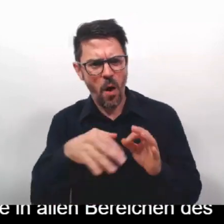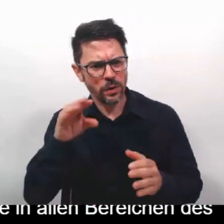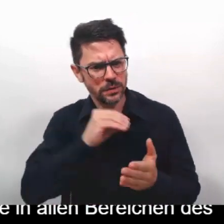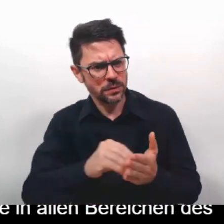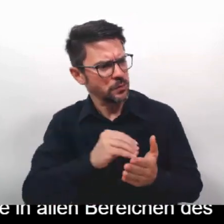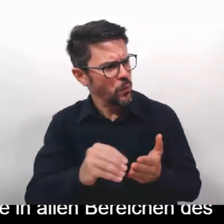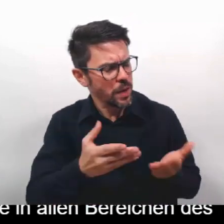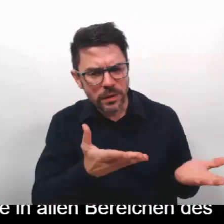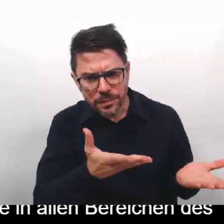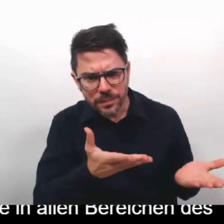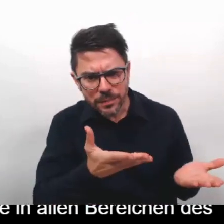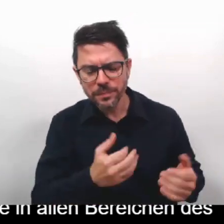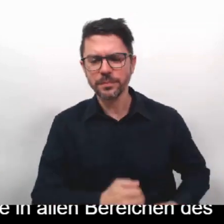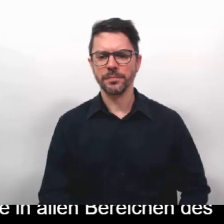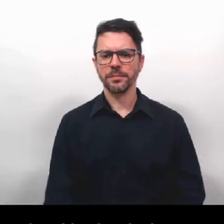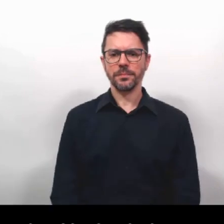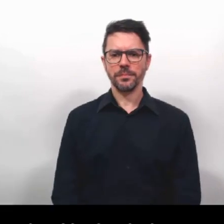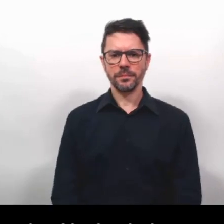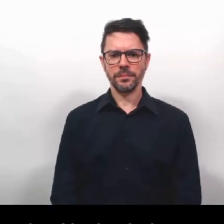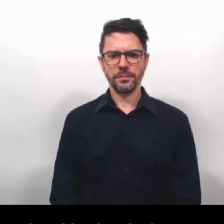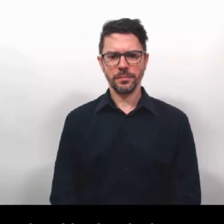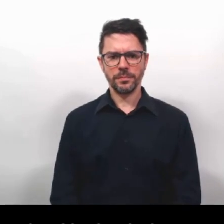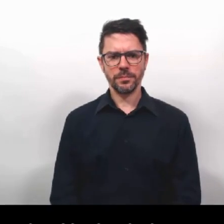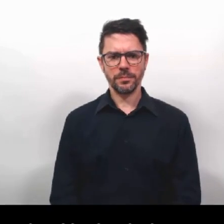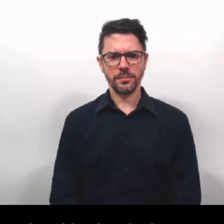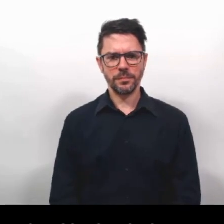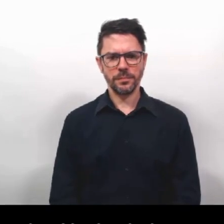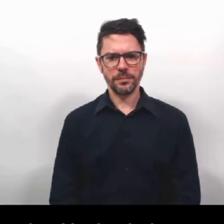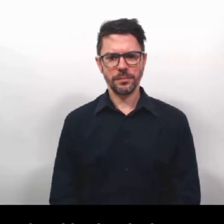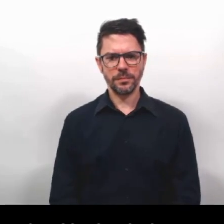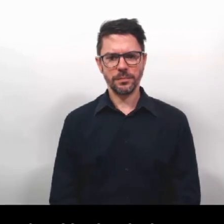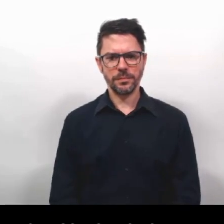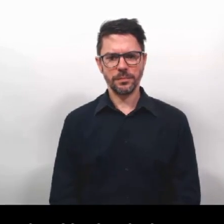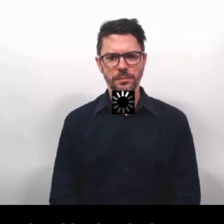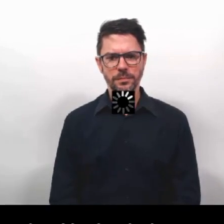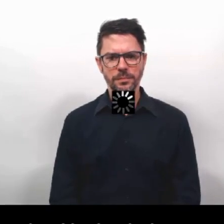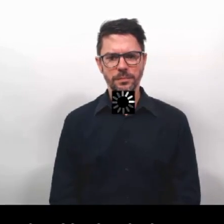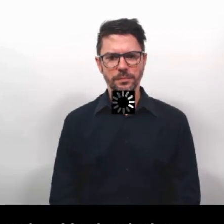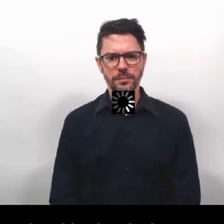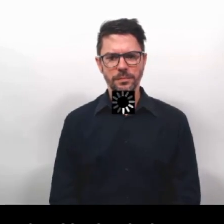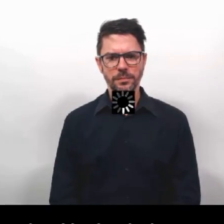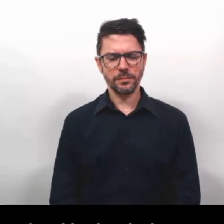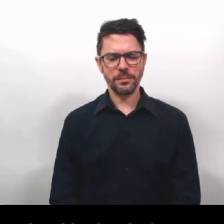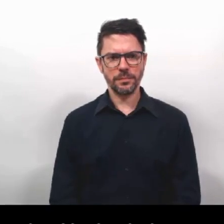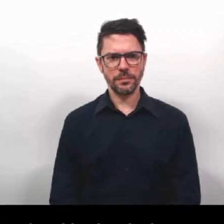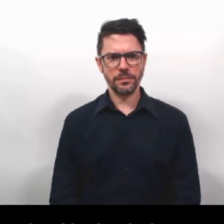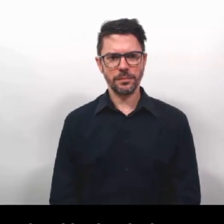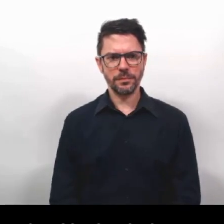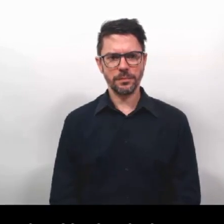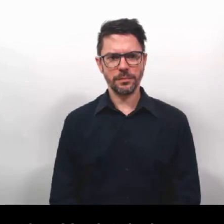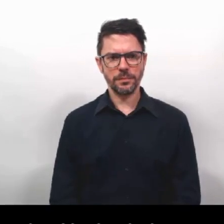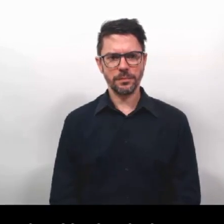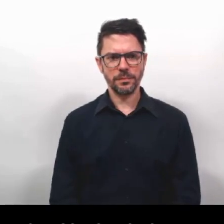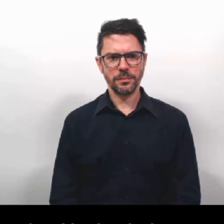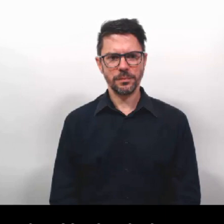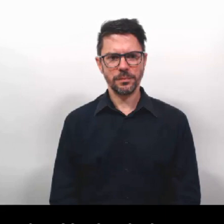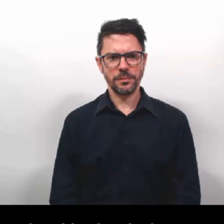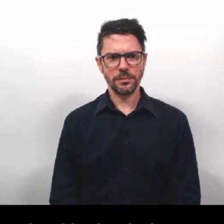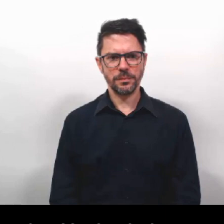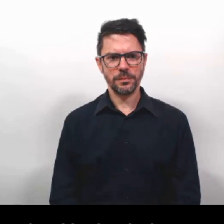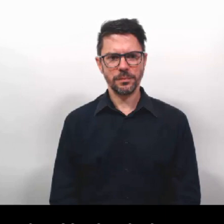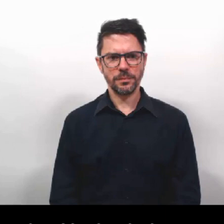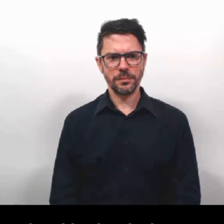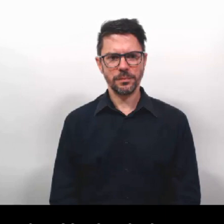dreien stehen 400.000 Studierende und über 30.000 Mitarbeiter. Das ist natürlich eine Zahl, die man auch im